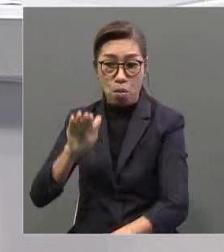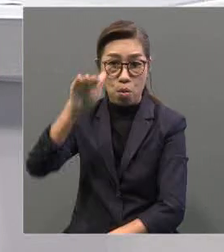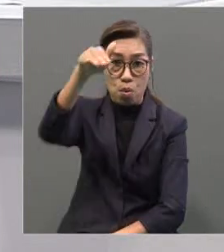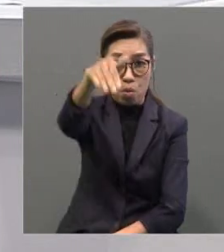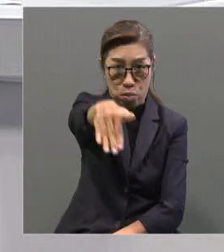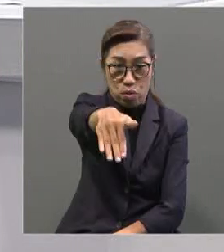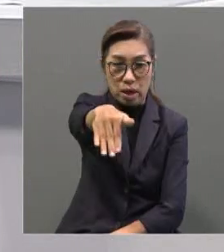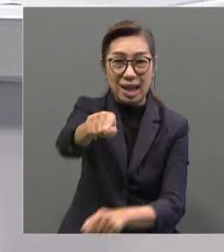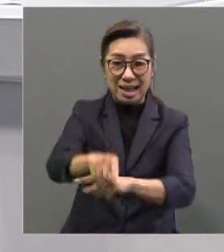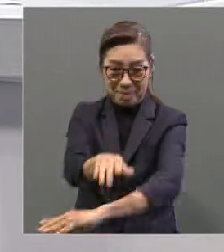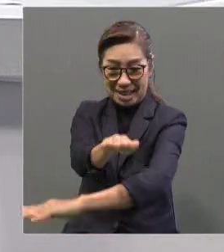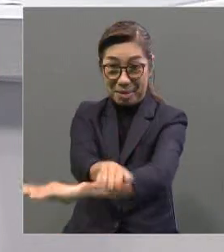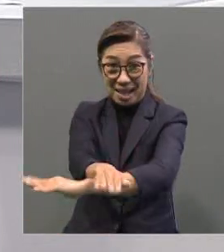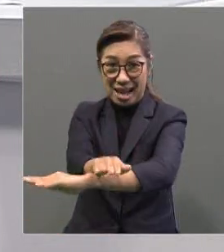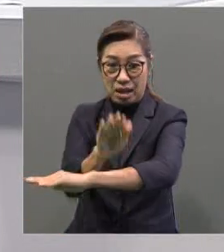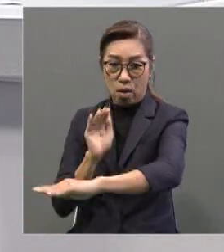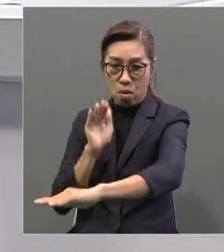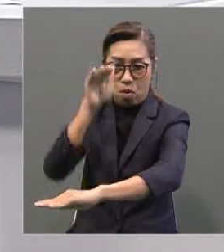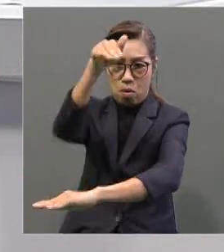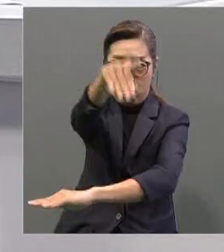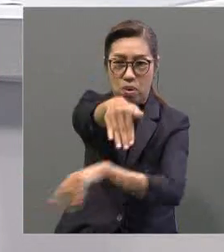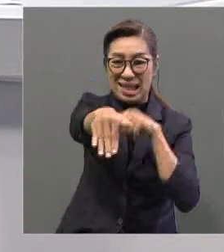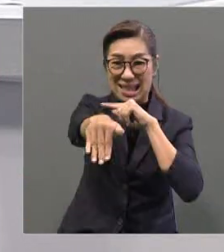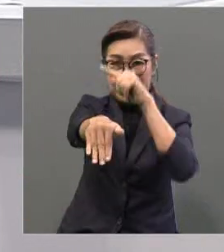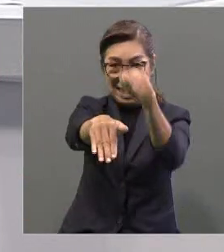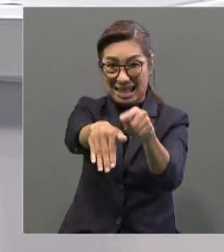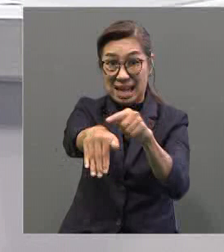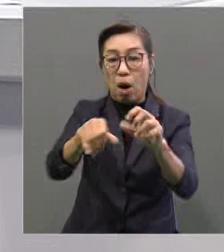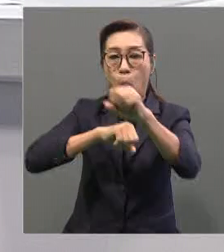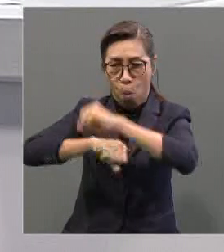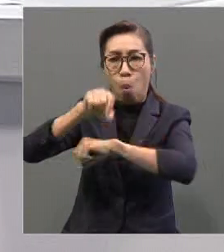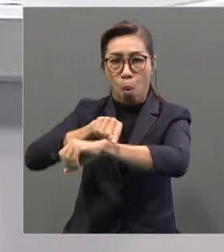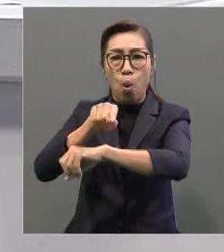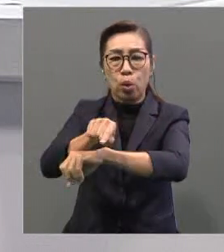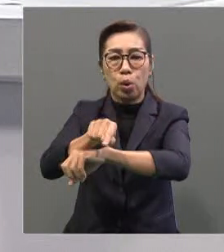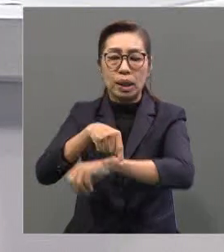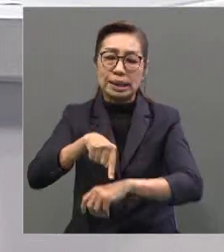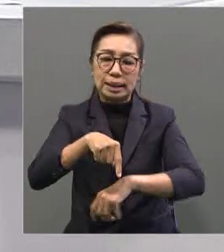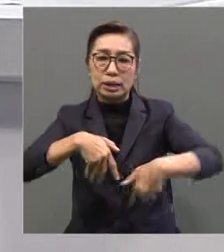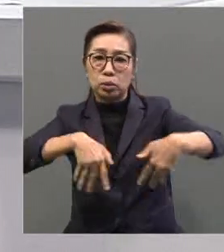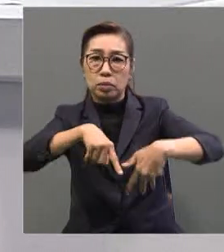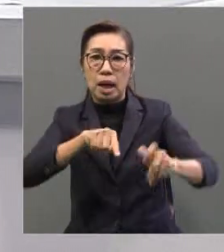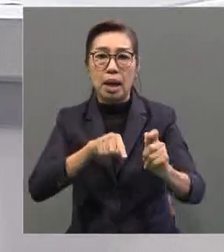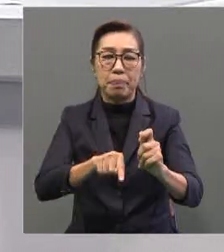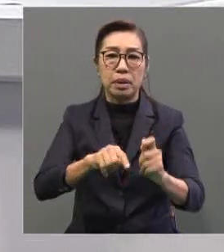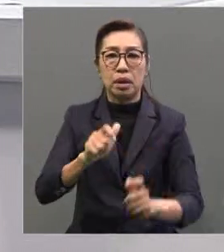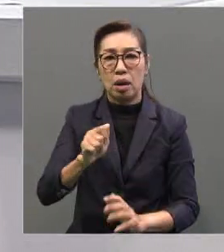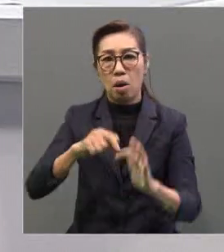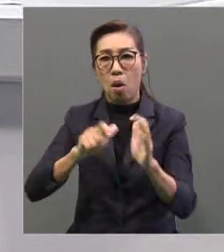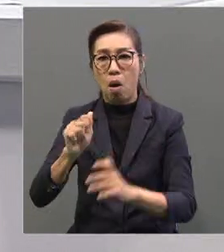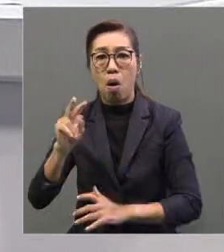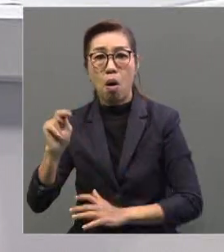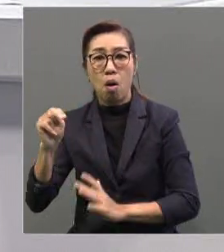ายคือเป็นสะพานข้ามแยกที่จะข้ามแยกระหว่างอ่อนนุชไปลาดกระบังในเขตพื้นที่ของเขตลาดกระบังเนี่ยมัน